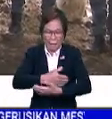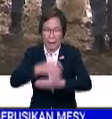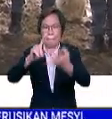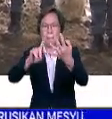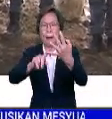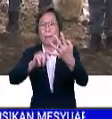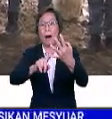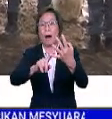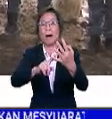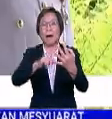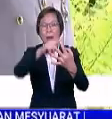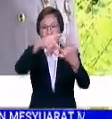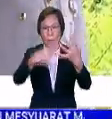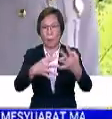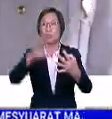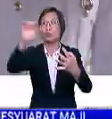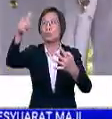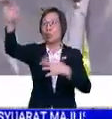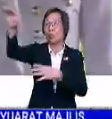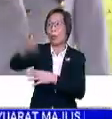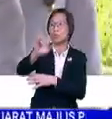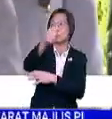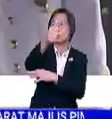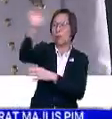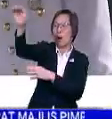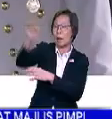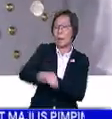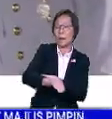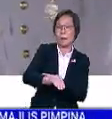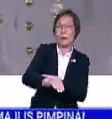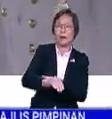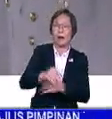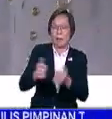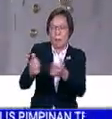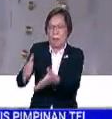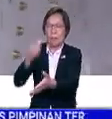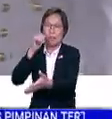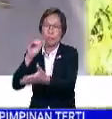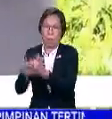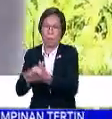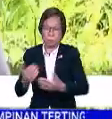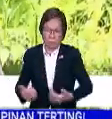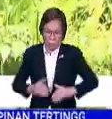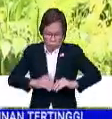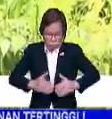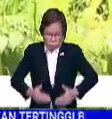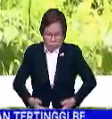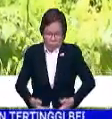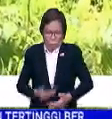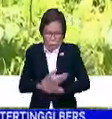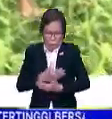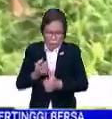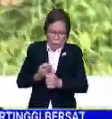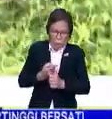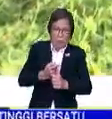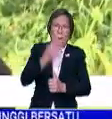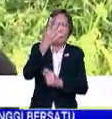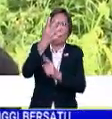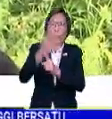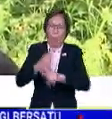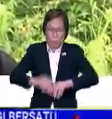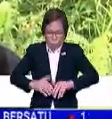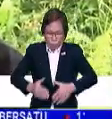daripada 10 orang adik-beradik, meninggalkan seorang isteri yang kini mengandung 4 bulan anak pertama. Dua lagi